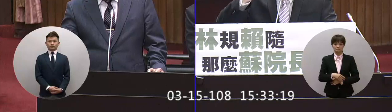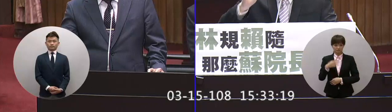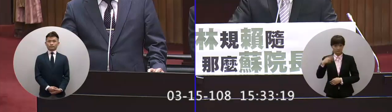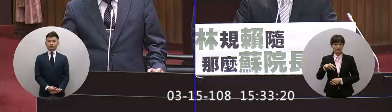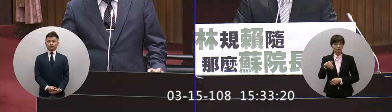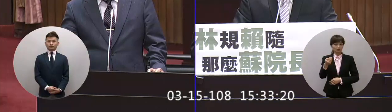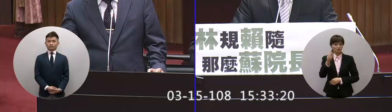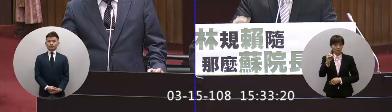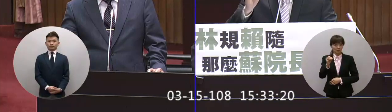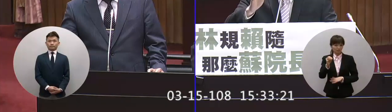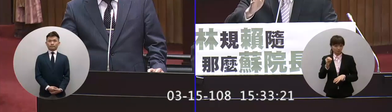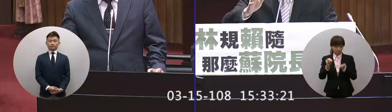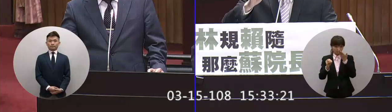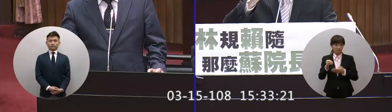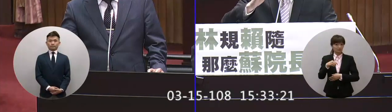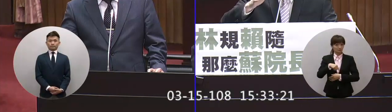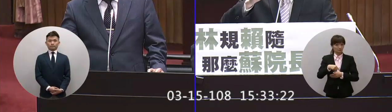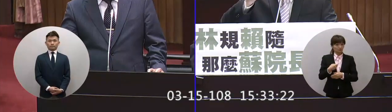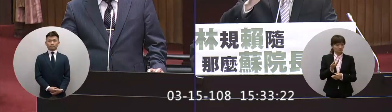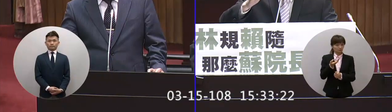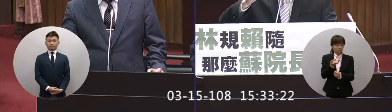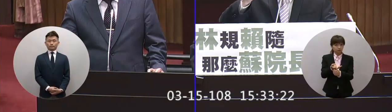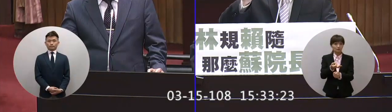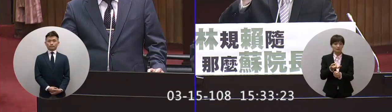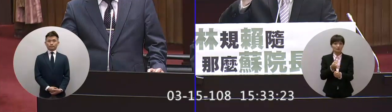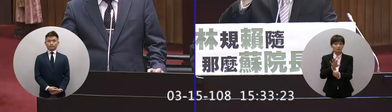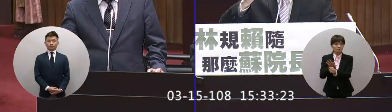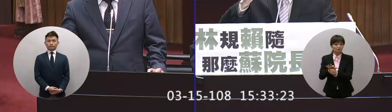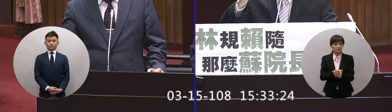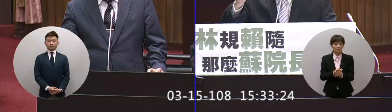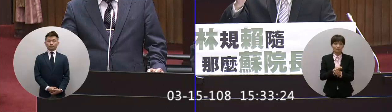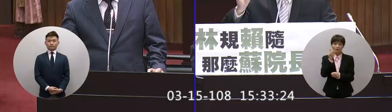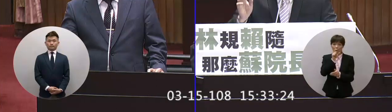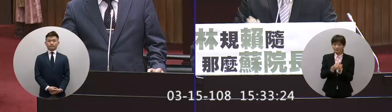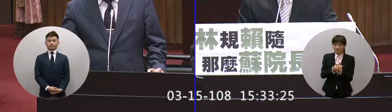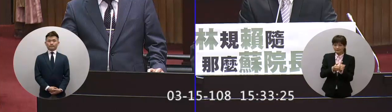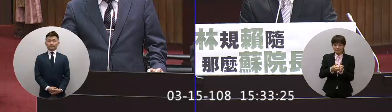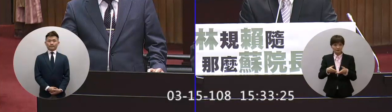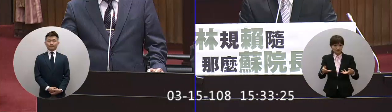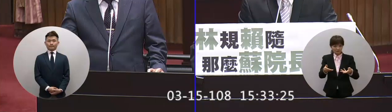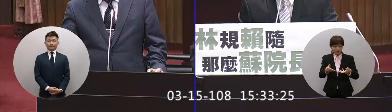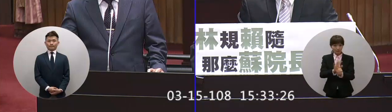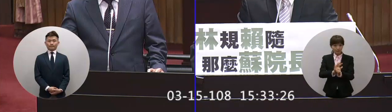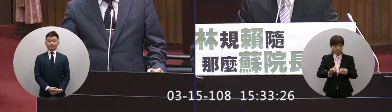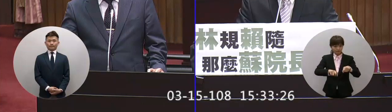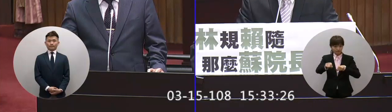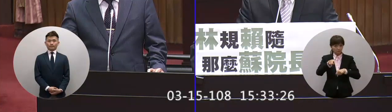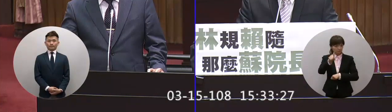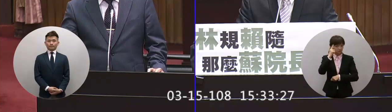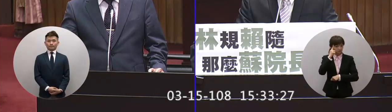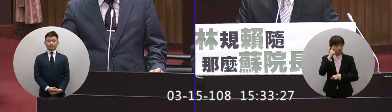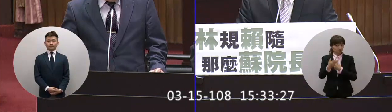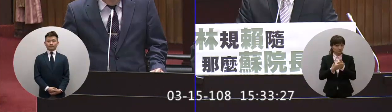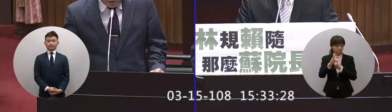供900万以上去做酒瘾治疗的这个服务计划，那你觉得有没有成